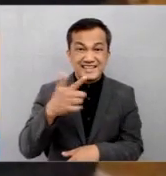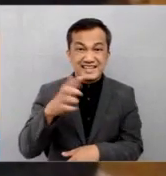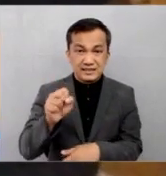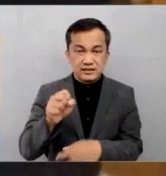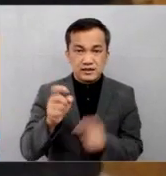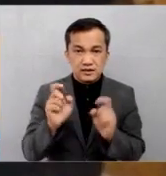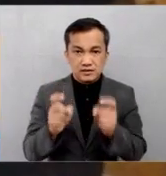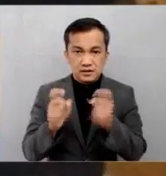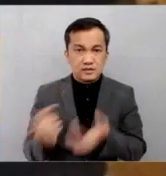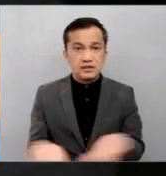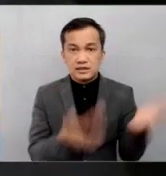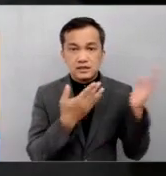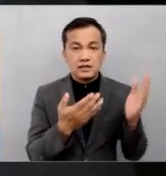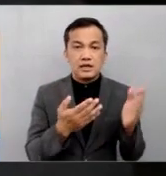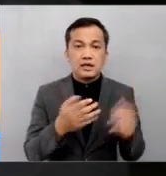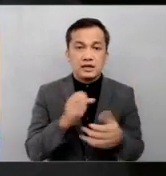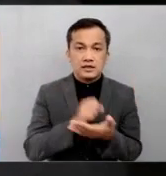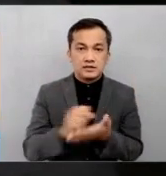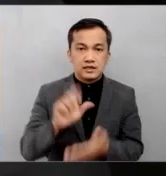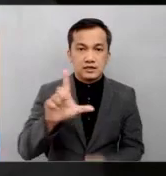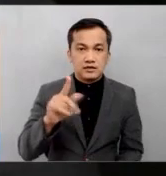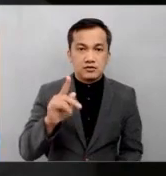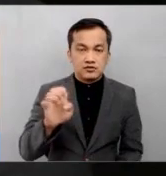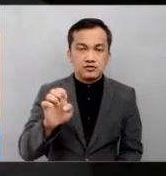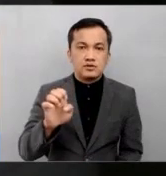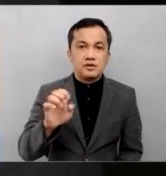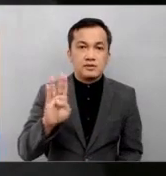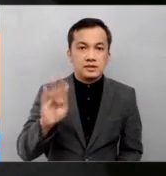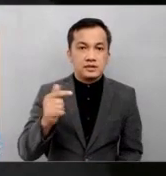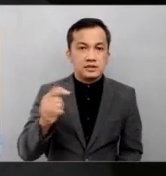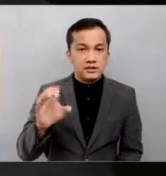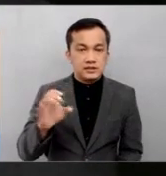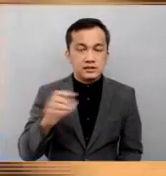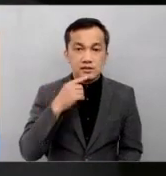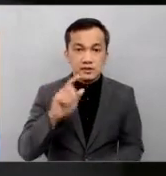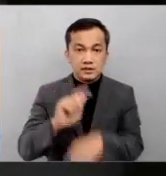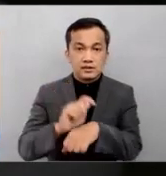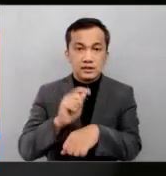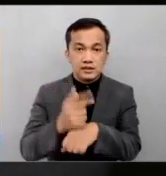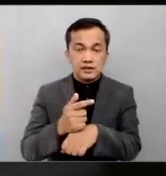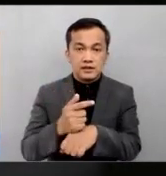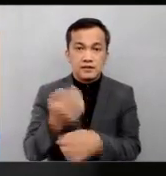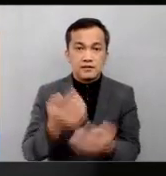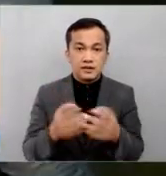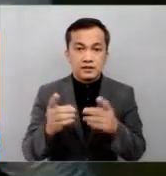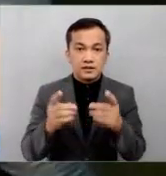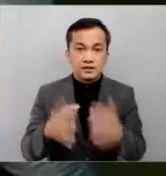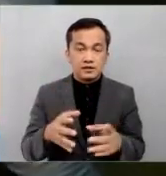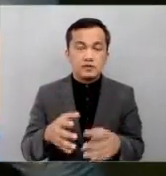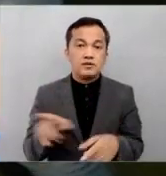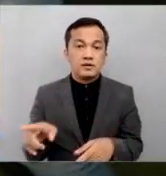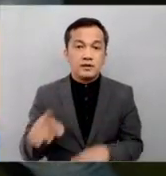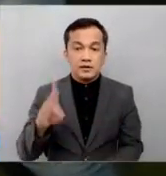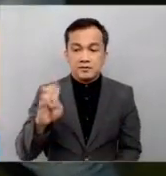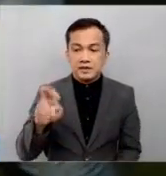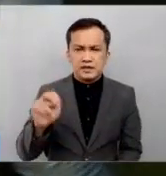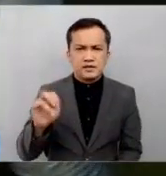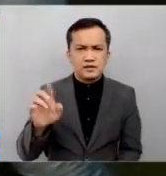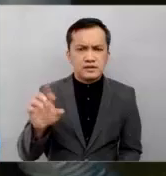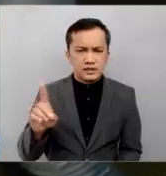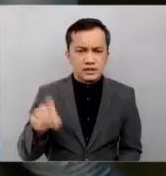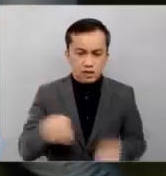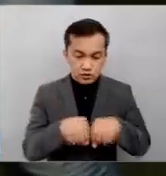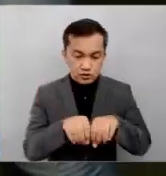Center, BGC. Ayon kay Taguig City Fire Director Superintendent Bernard Rosete, isang tubo raw ang tinamaan